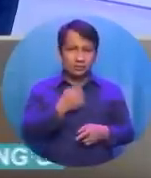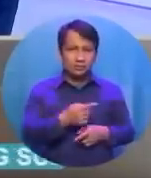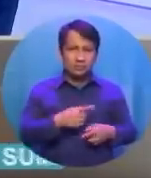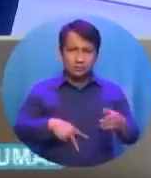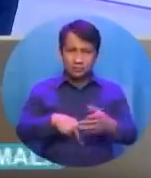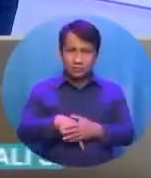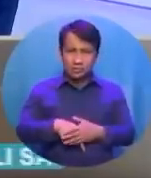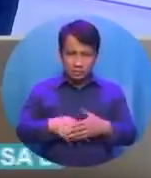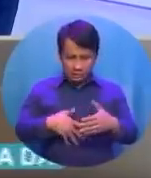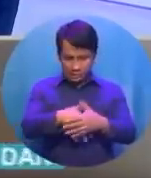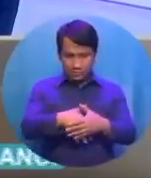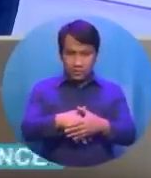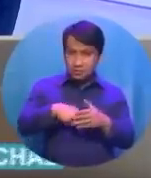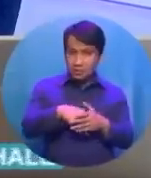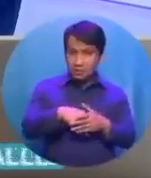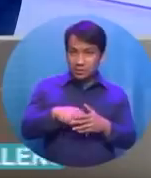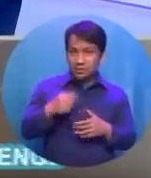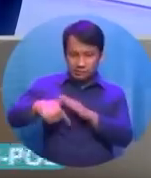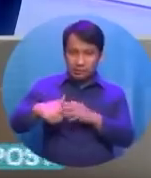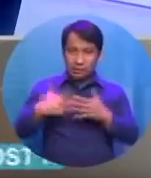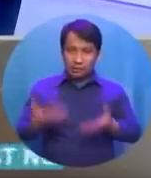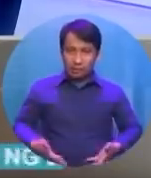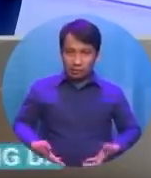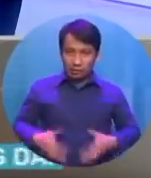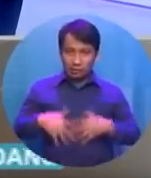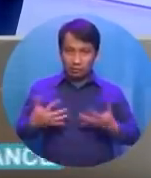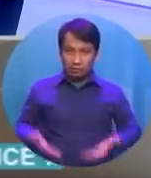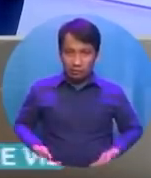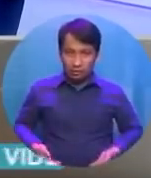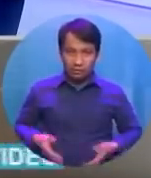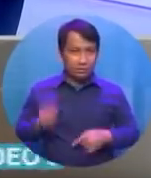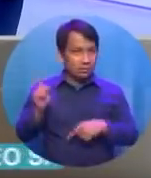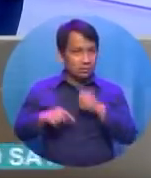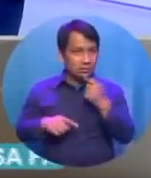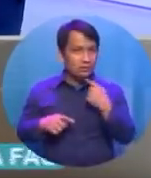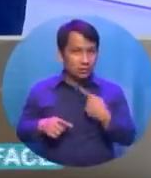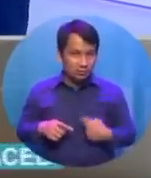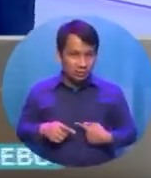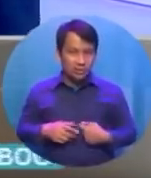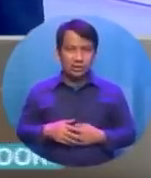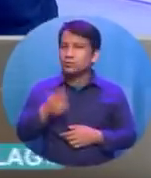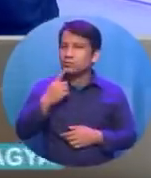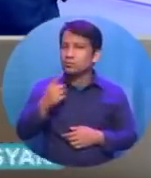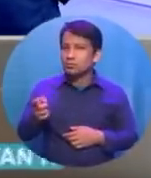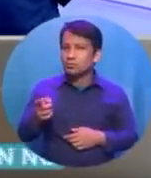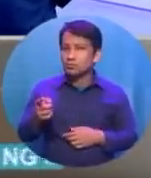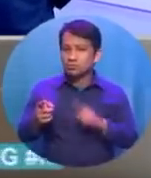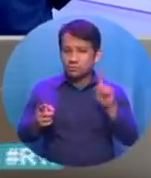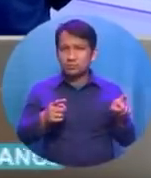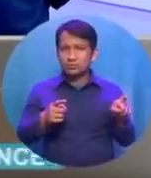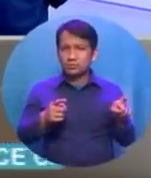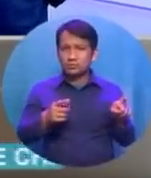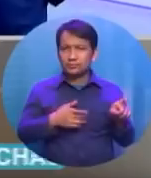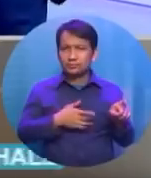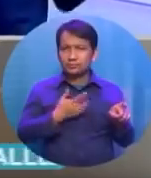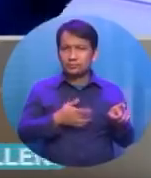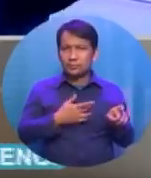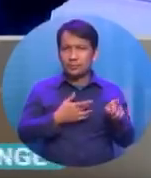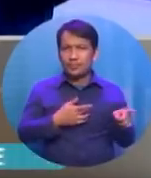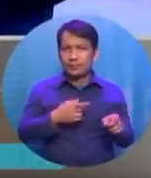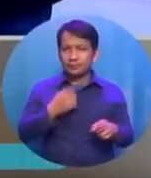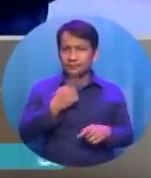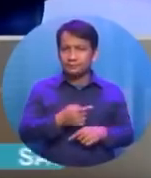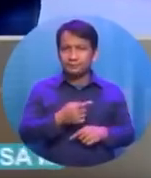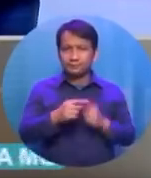buntis. Saka lang sinabi sa'yo later on. Okay. Tagal na po. Ano ang maramdaman mo kapag halimbawa lumabas